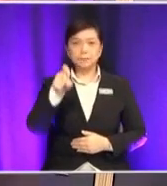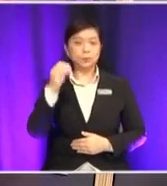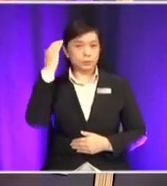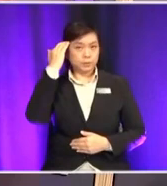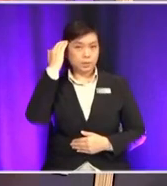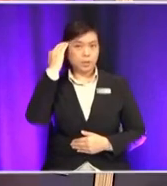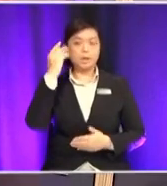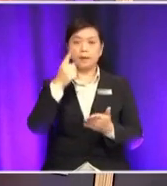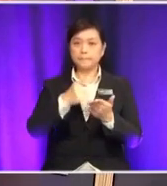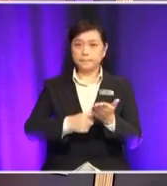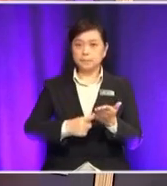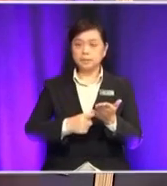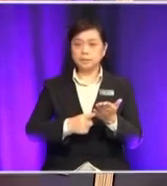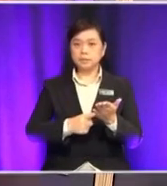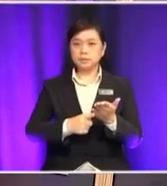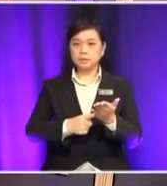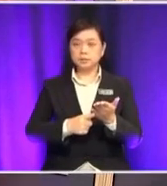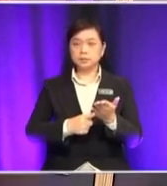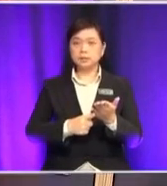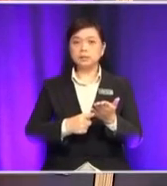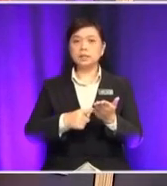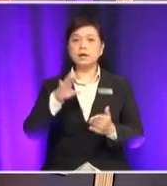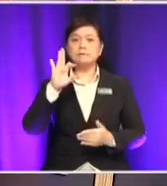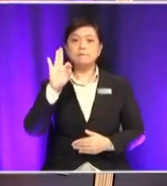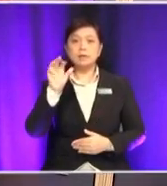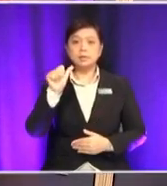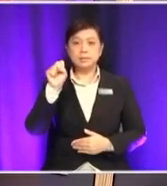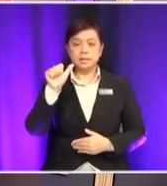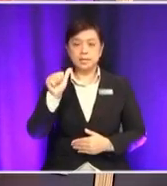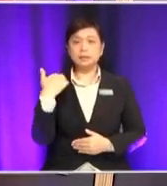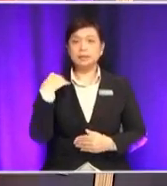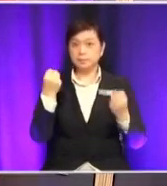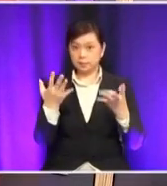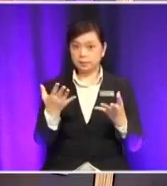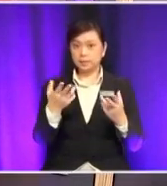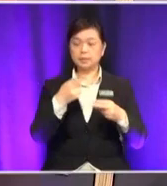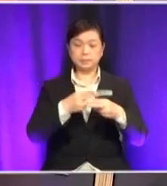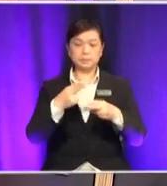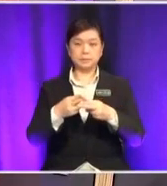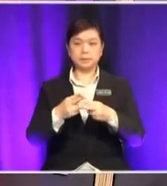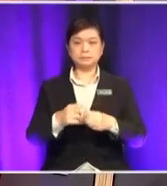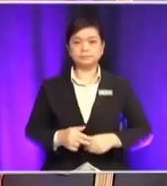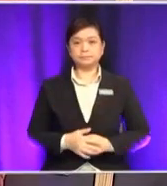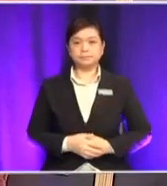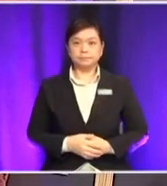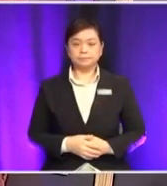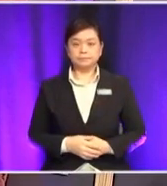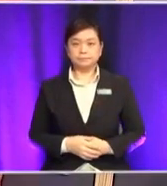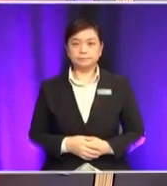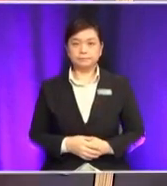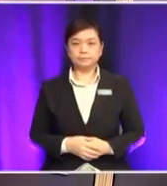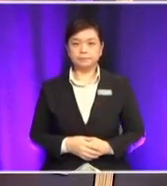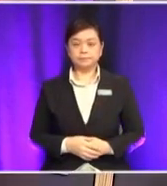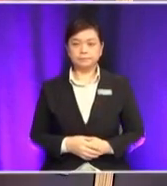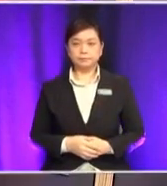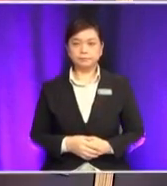apakah fasa-fasa di mitosis supaya senang untuk membuat perbandingan ya oke oke so kita